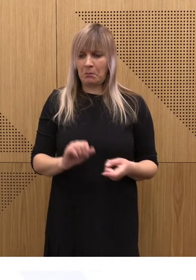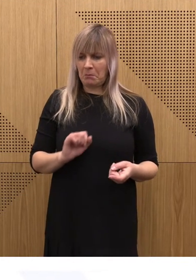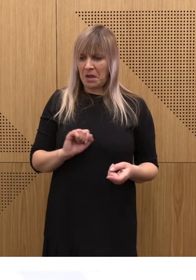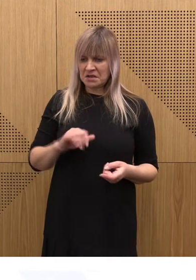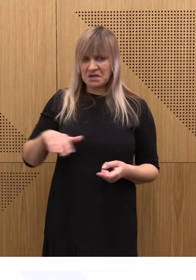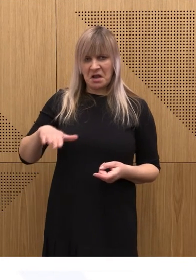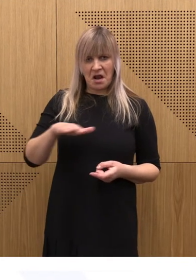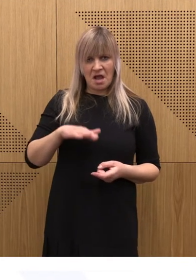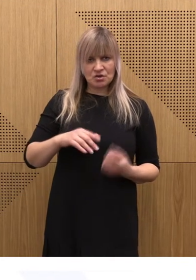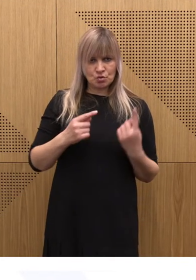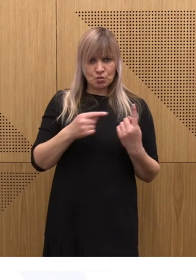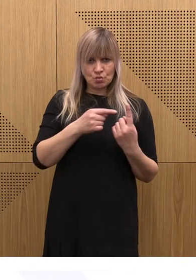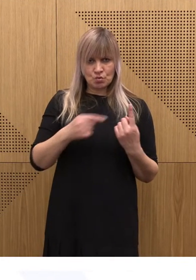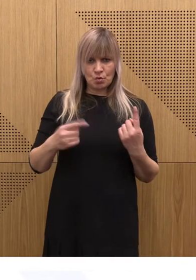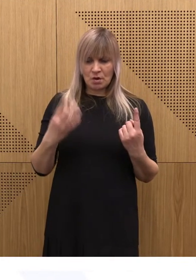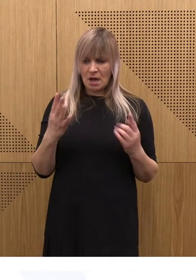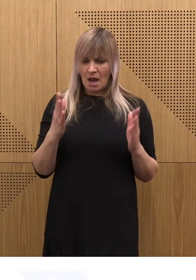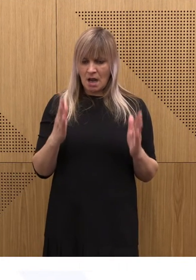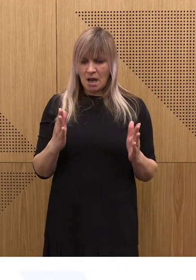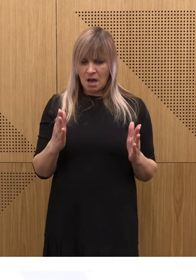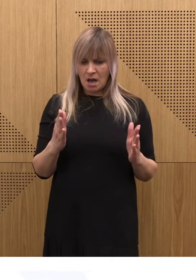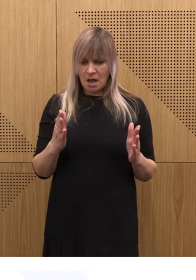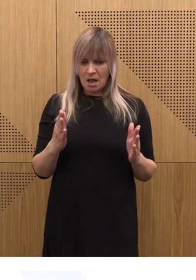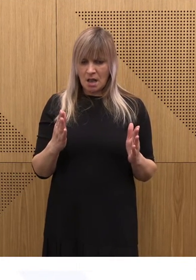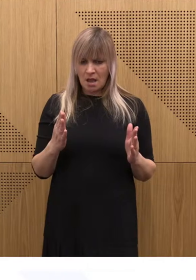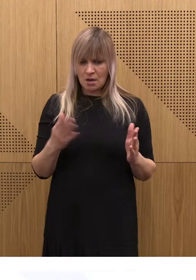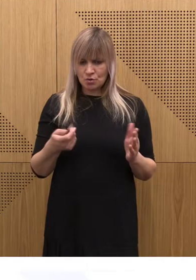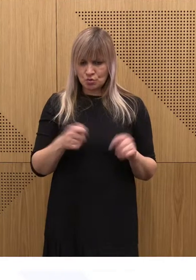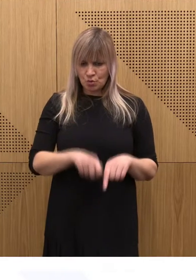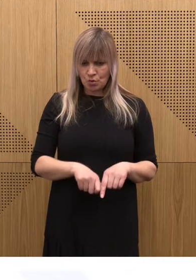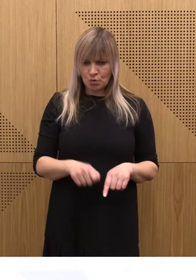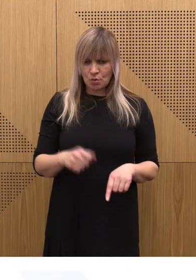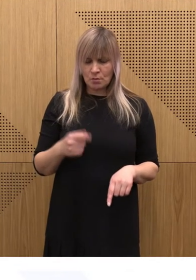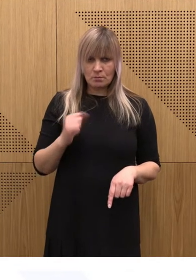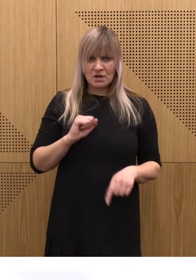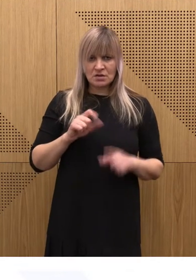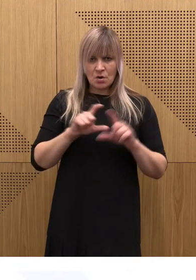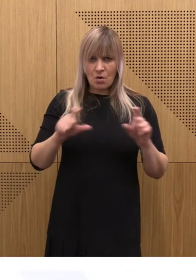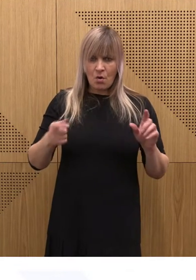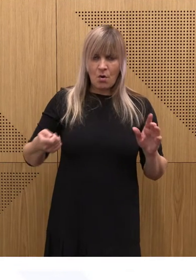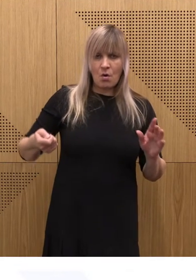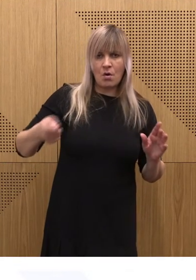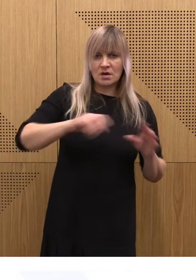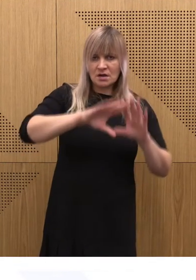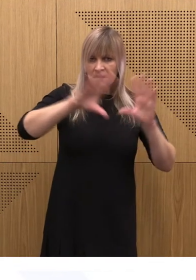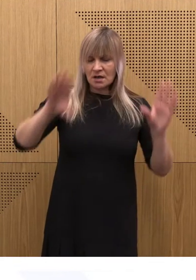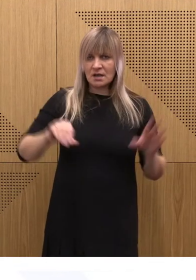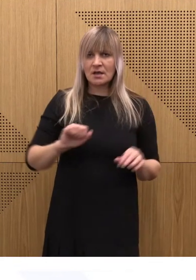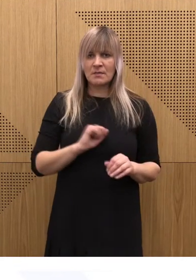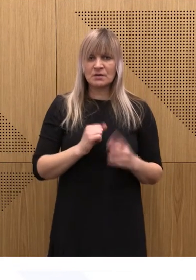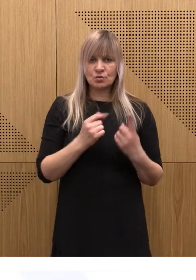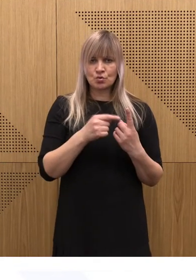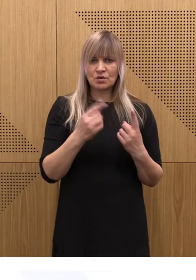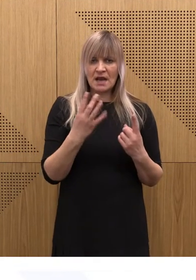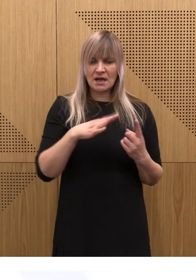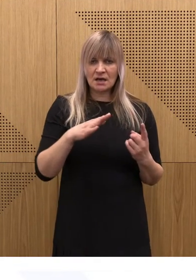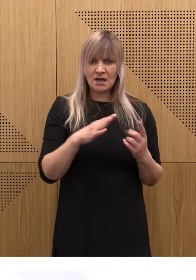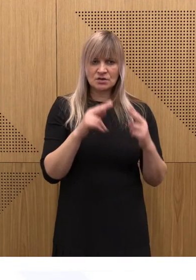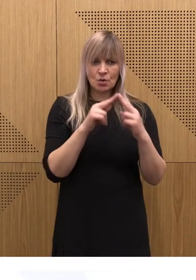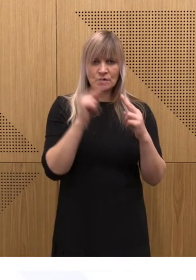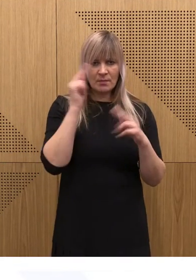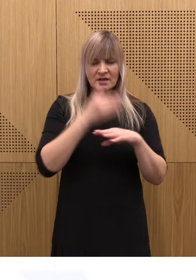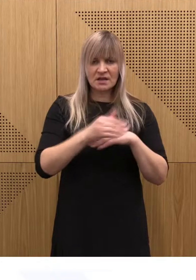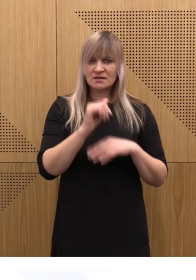klassid 1-4 ja miks terve kool sulgub, et miks siis näiteks 1-4 klass ei käi edasi